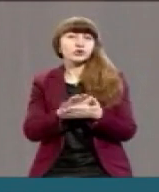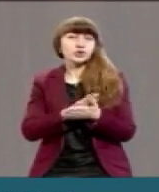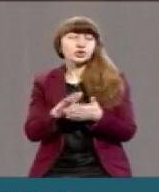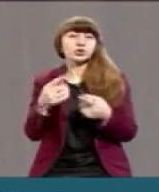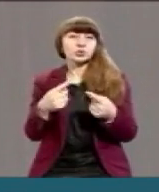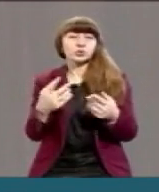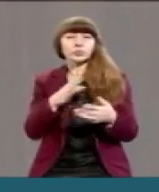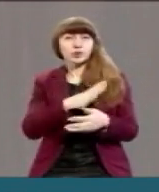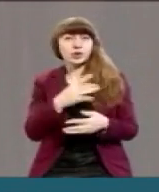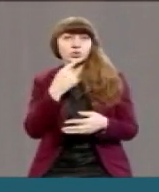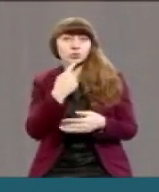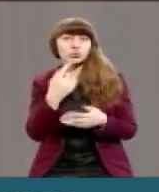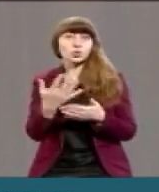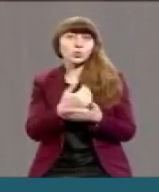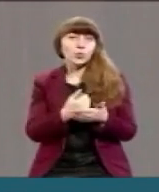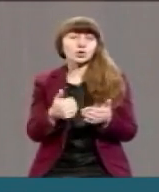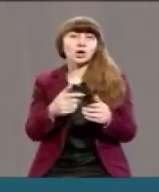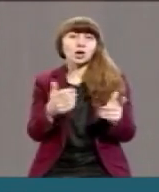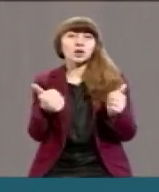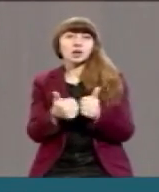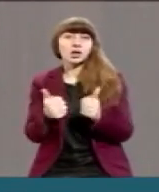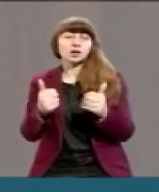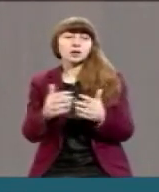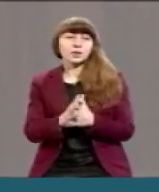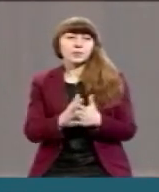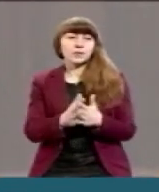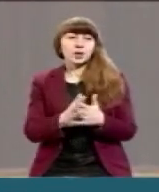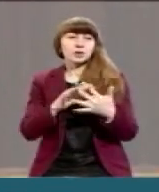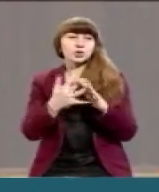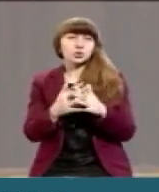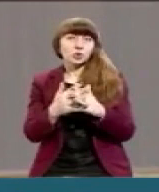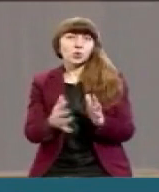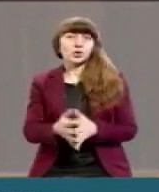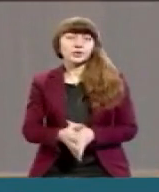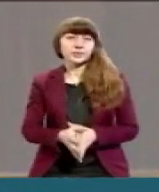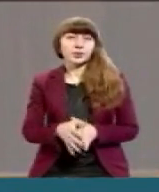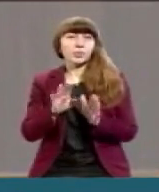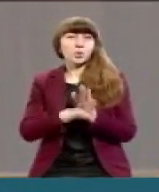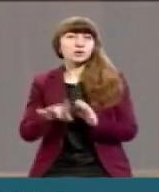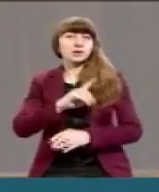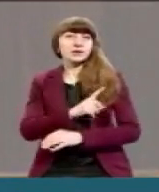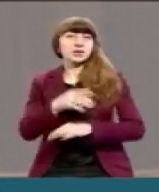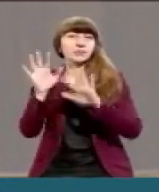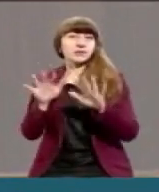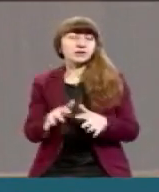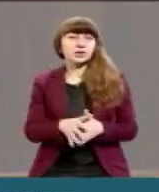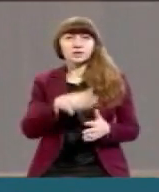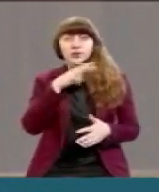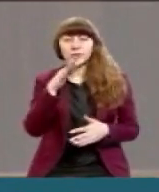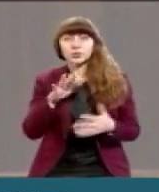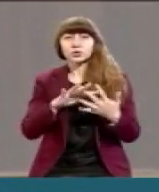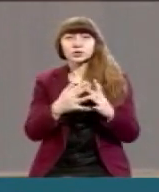қысқы жөндеу жұмыстарының нәтижесінде қалың жауған қардан кейін бірқатар өңірлердегі кіреберіс жолдарды тазалауда қарқынды